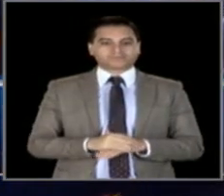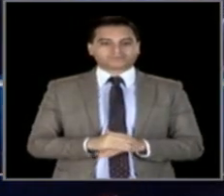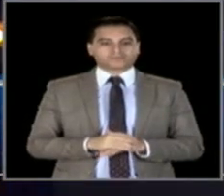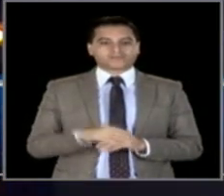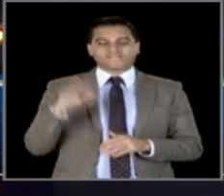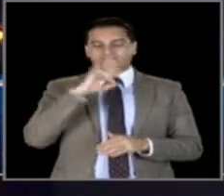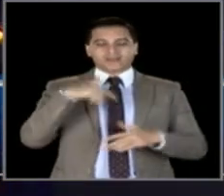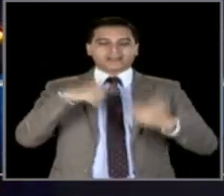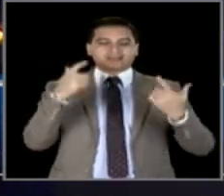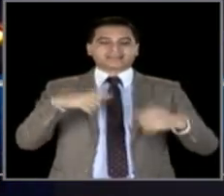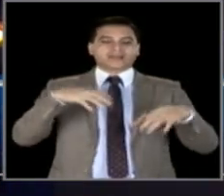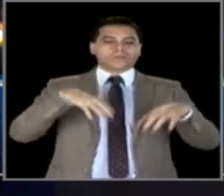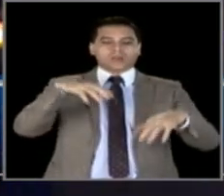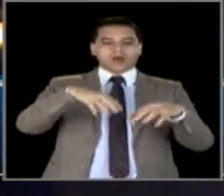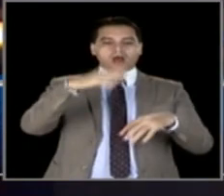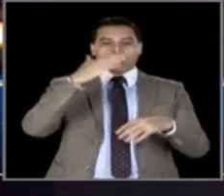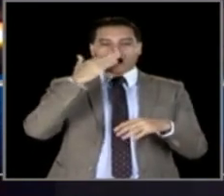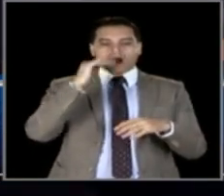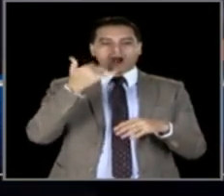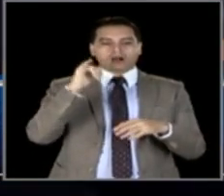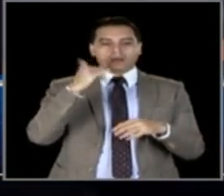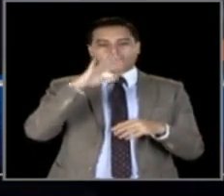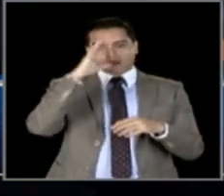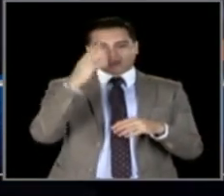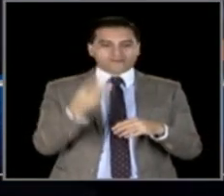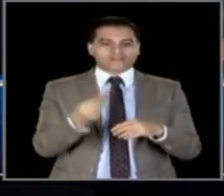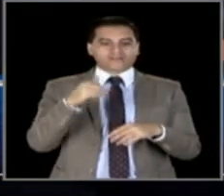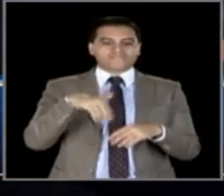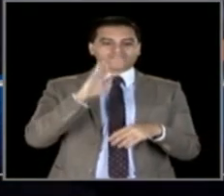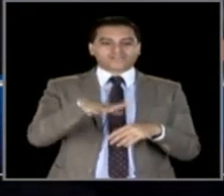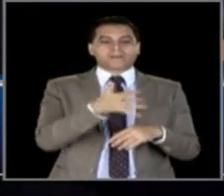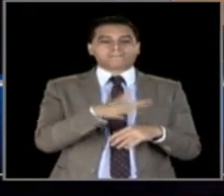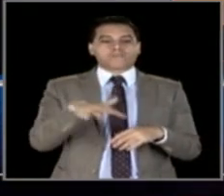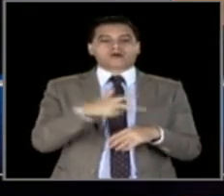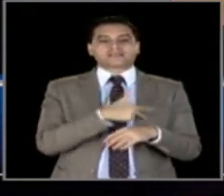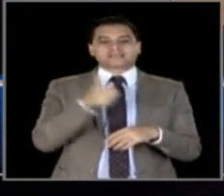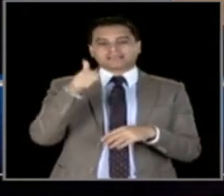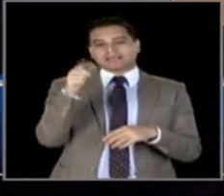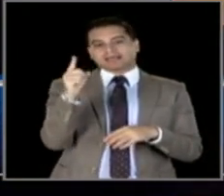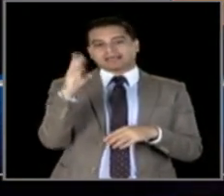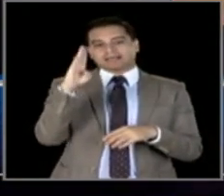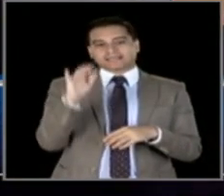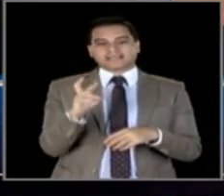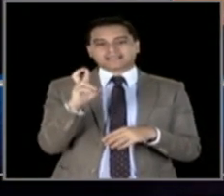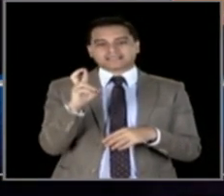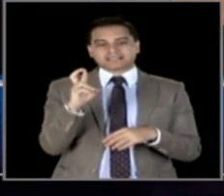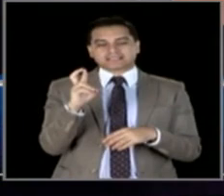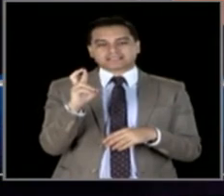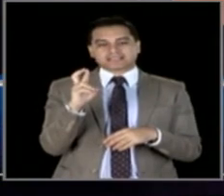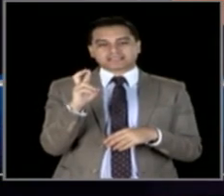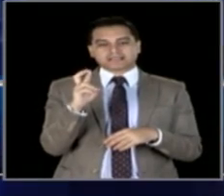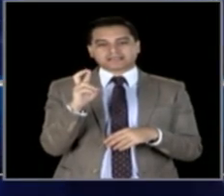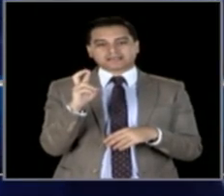في أي دولة عربية إفريقية تقع بحيرة إركيز؟